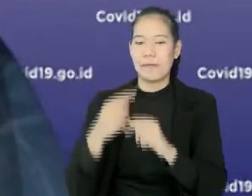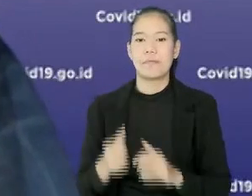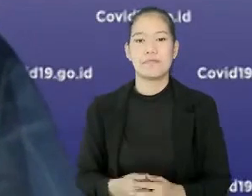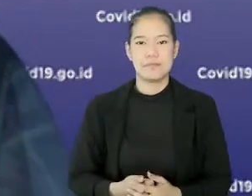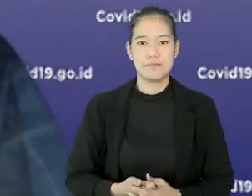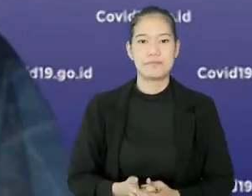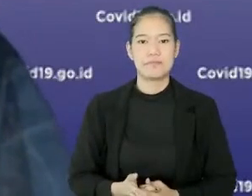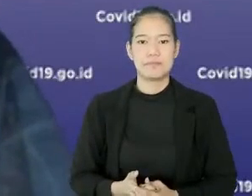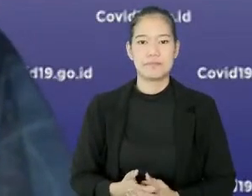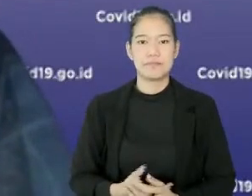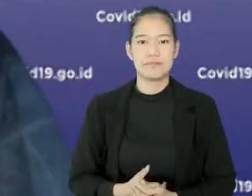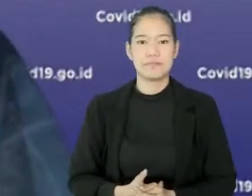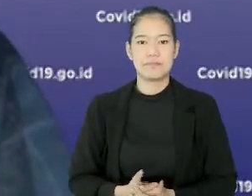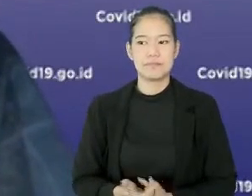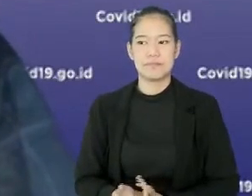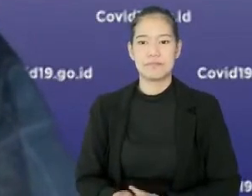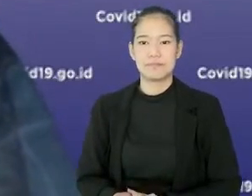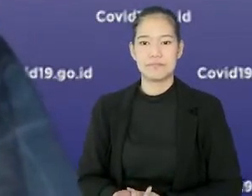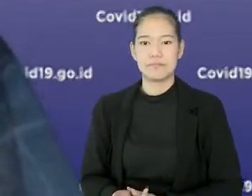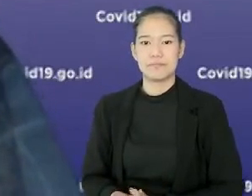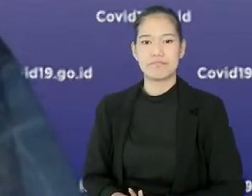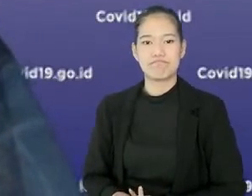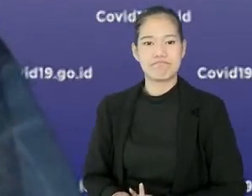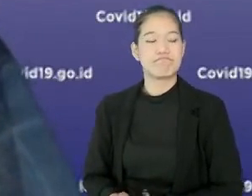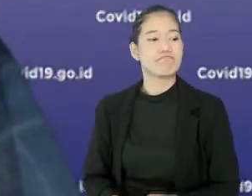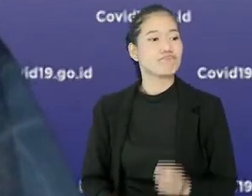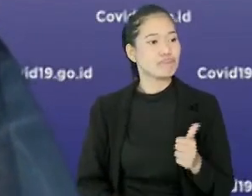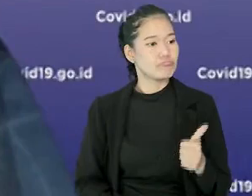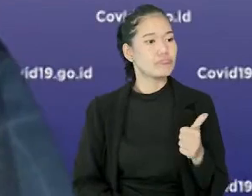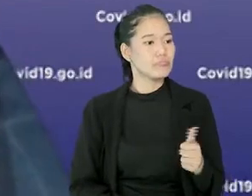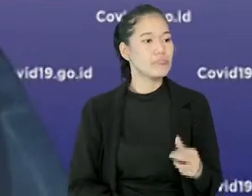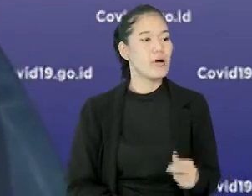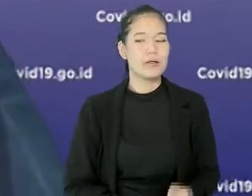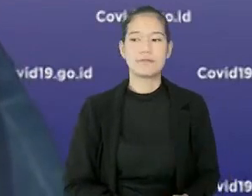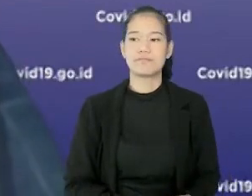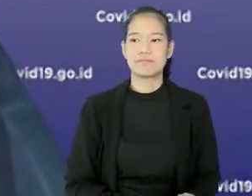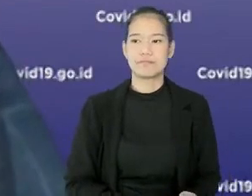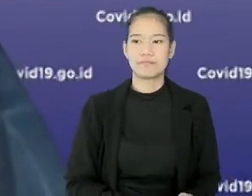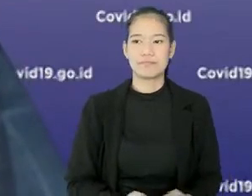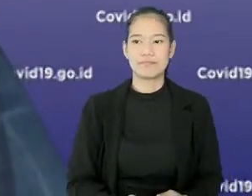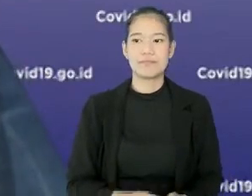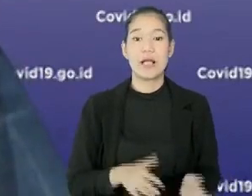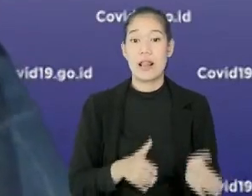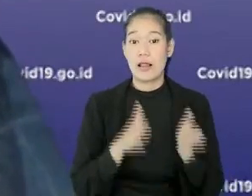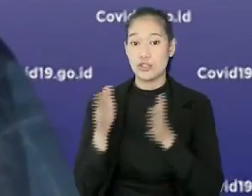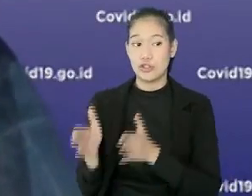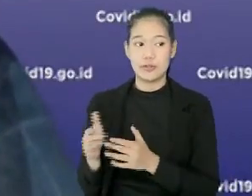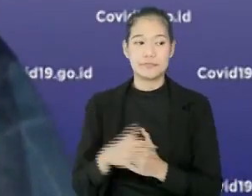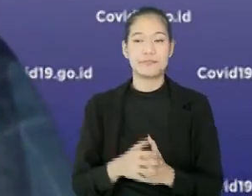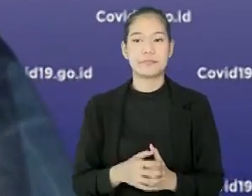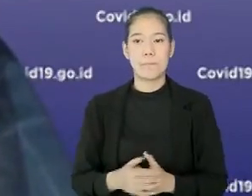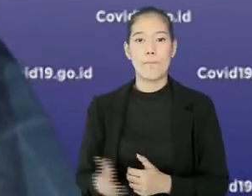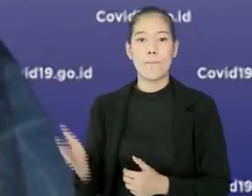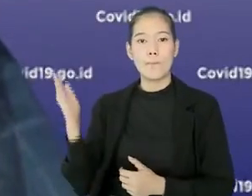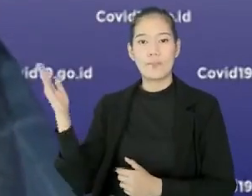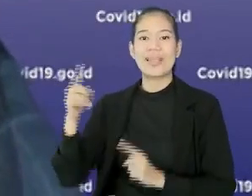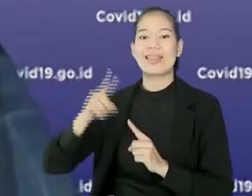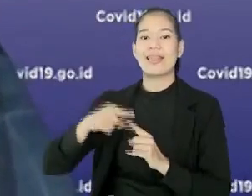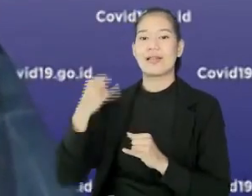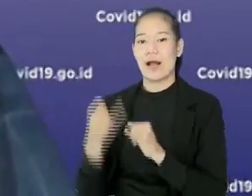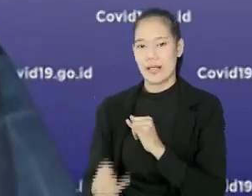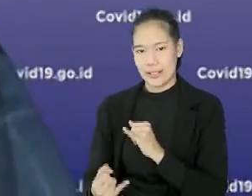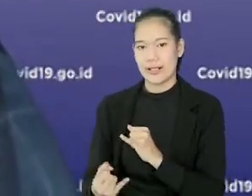yang kita lihat saat ini dia baik lanjut eh kita lanjut mungkin ini ke teh yang